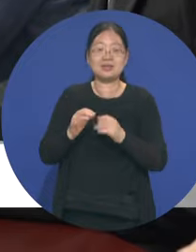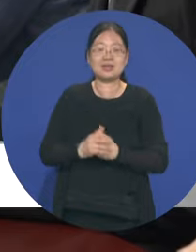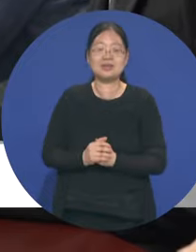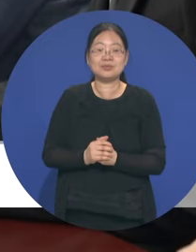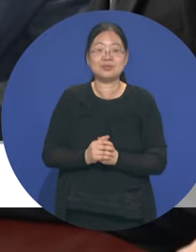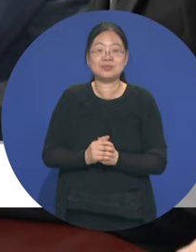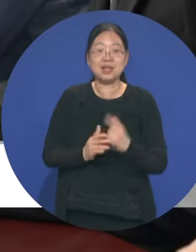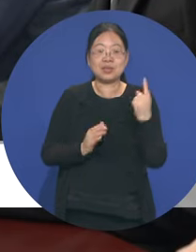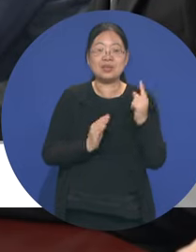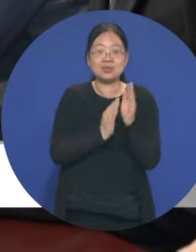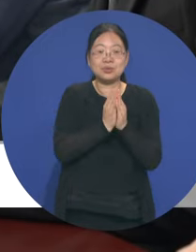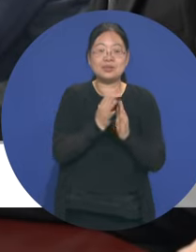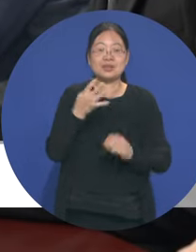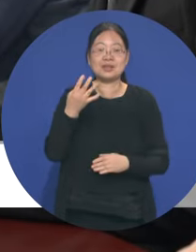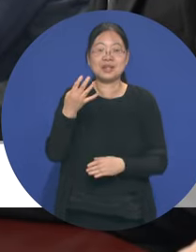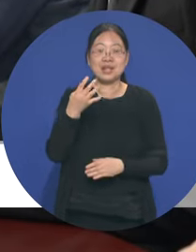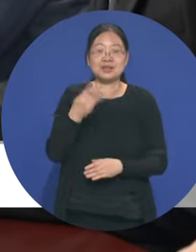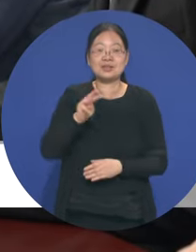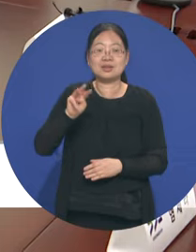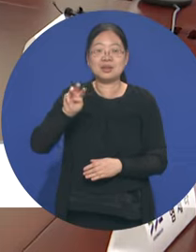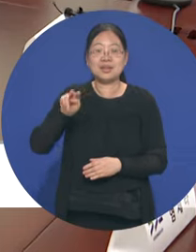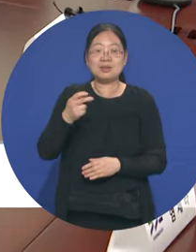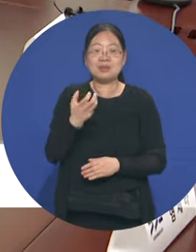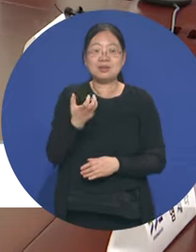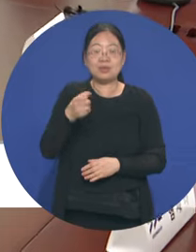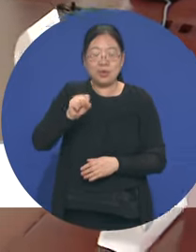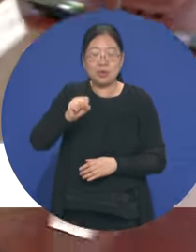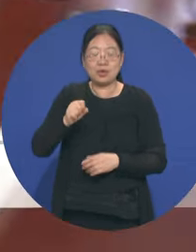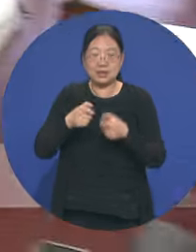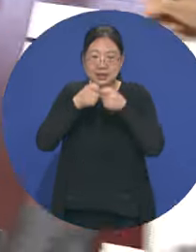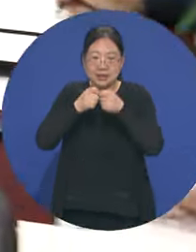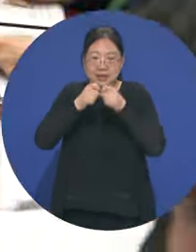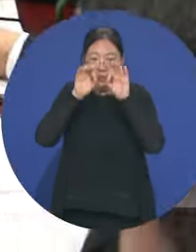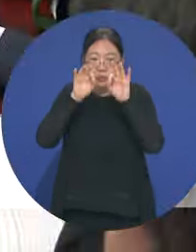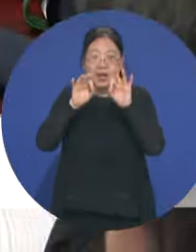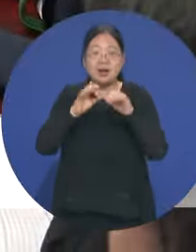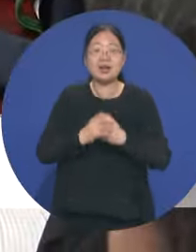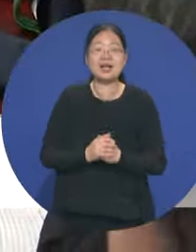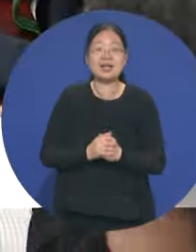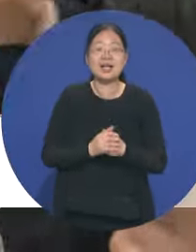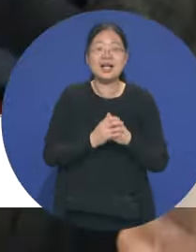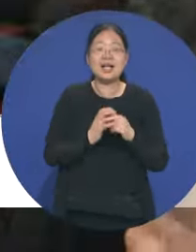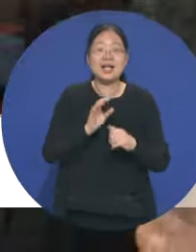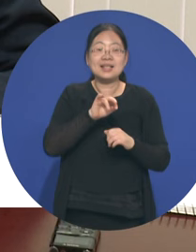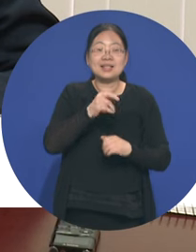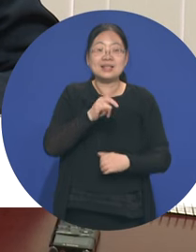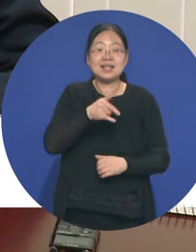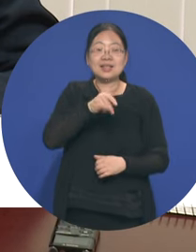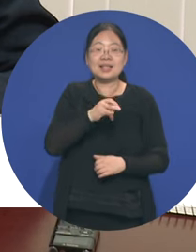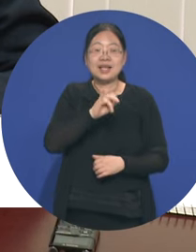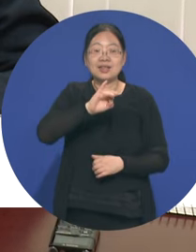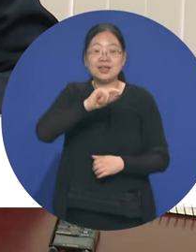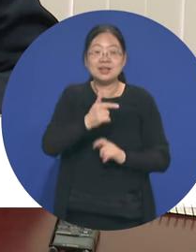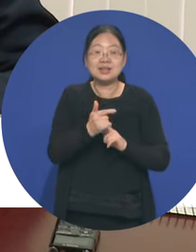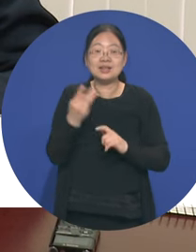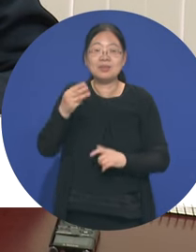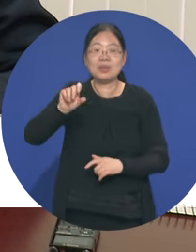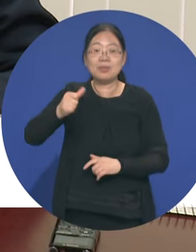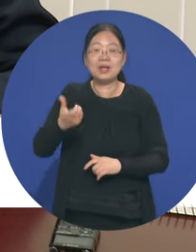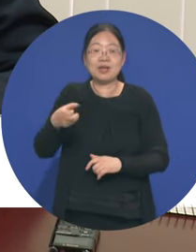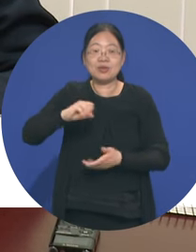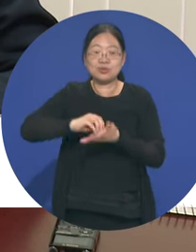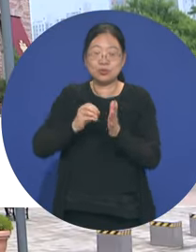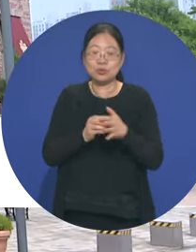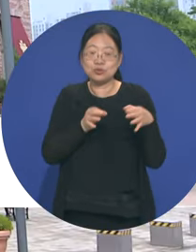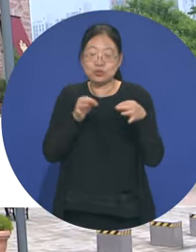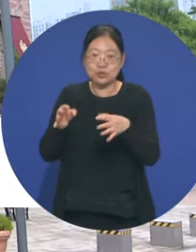유치 규모는 총 1조 4,280억 원. 자세히 들여다보면 먼저 신세계사이먼이 총 3,500억 원 규모의 투자 의향을